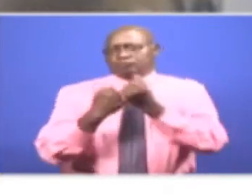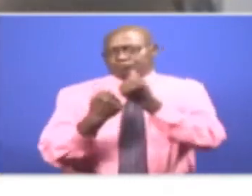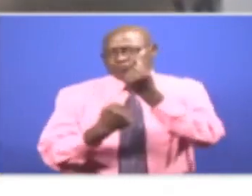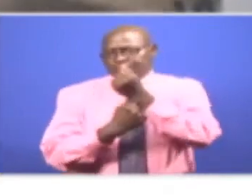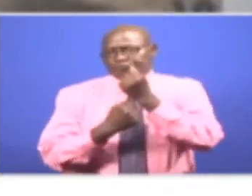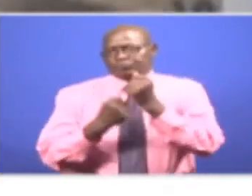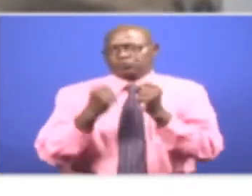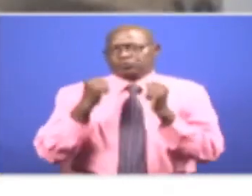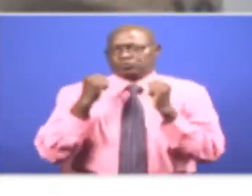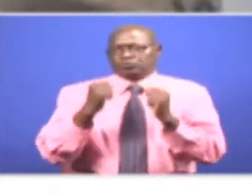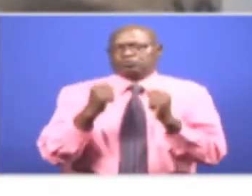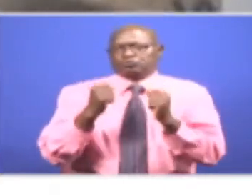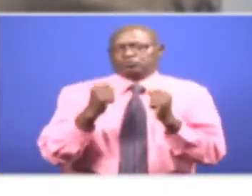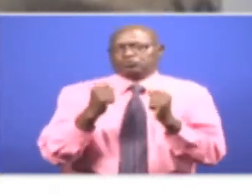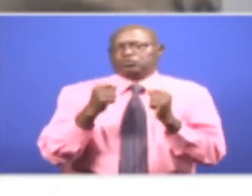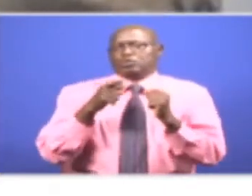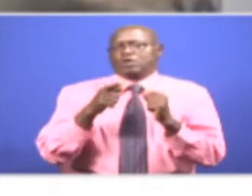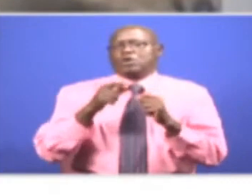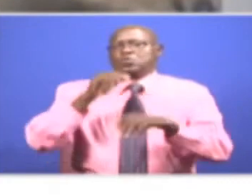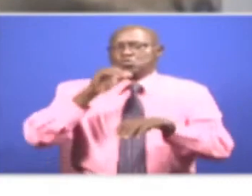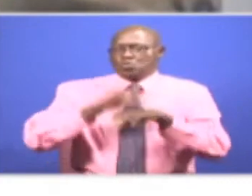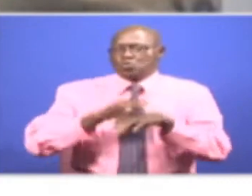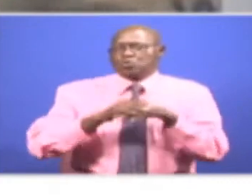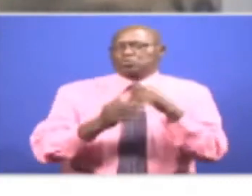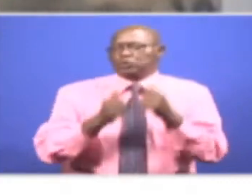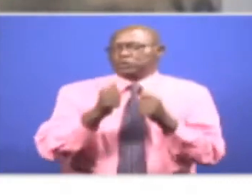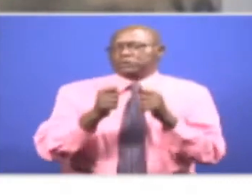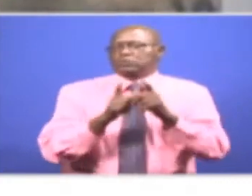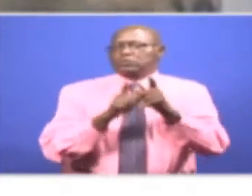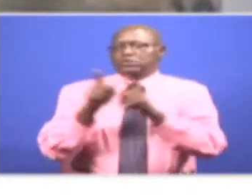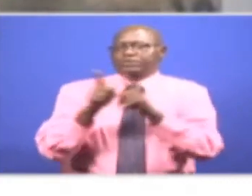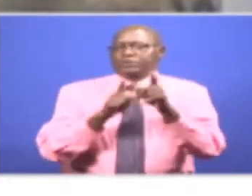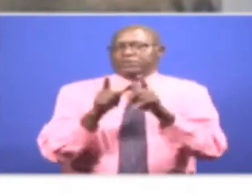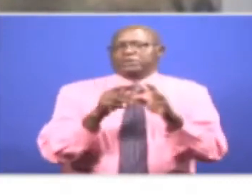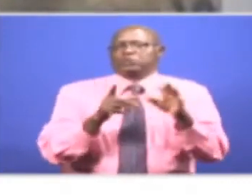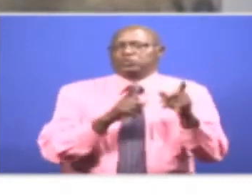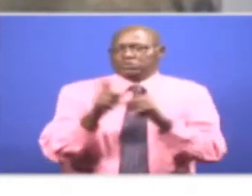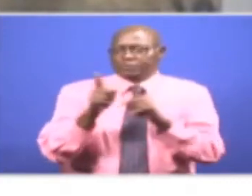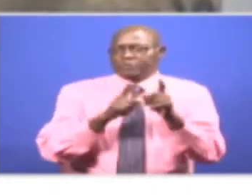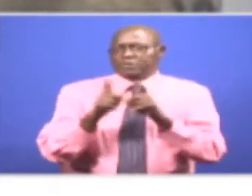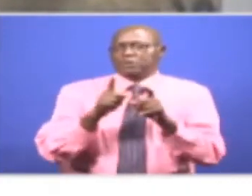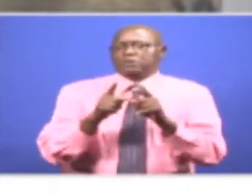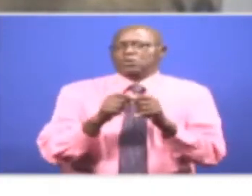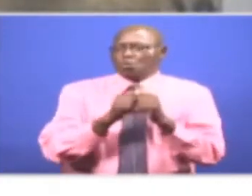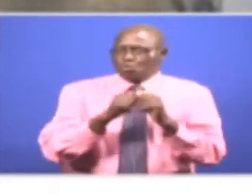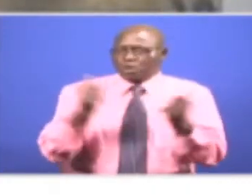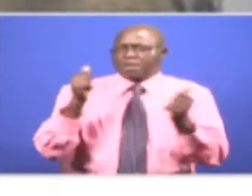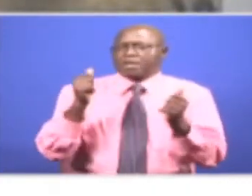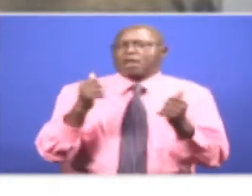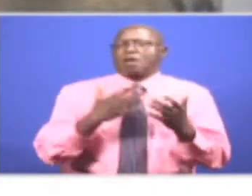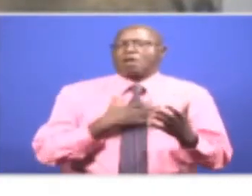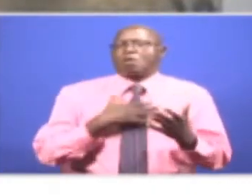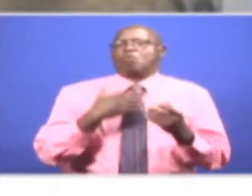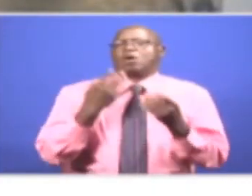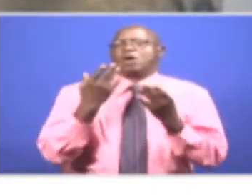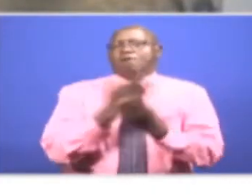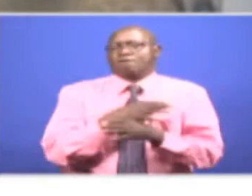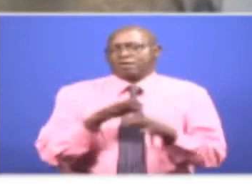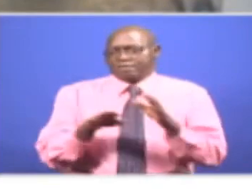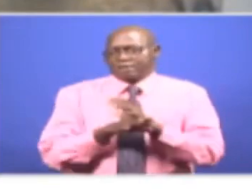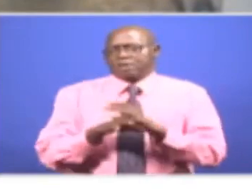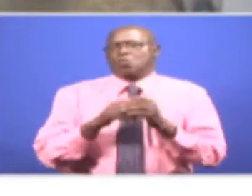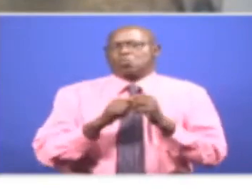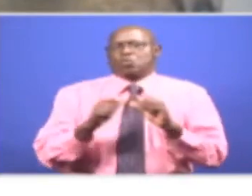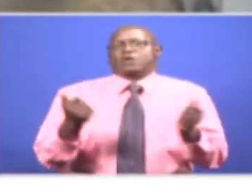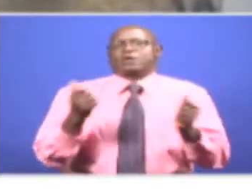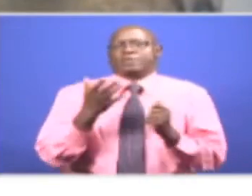ni usafiri. Usafiri unapokuwa, basi mambo yetu nayo yanakuwa.